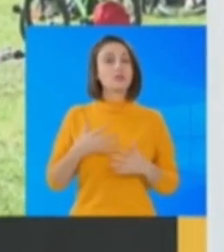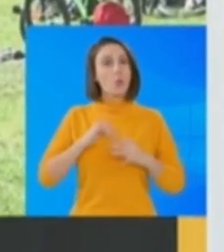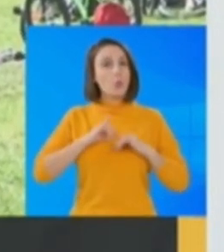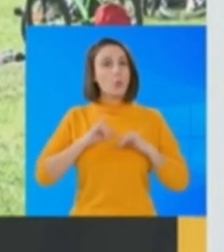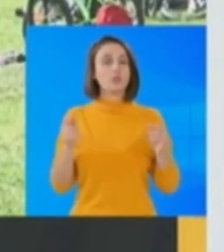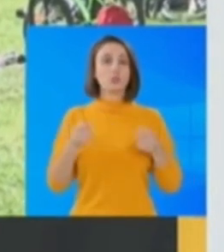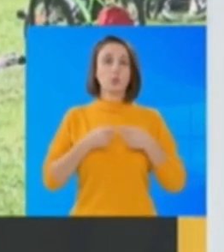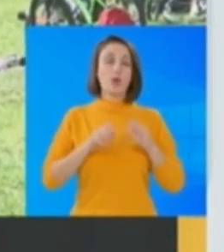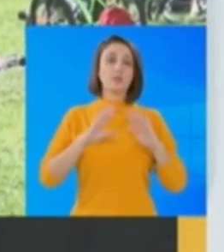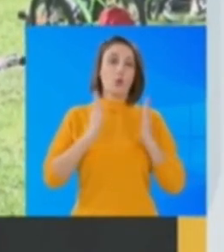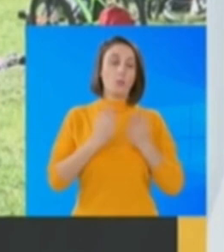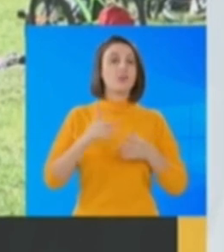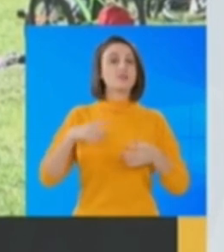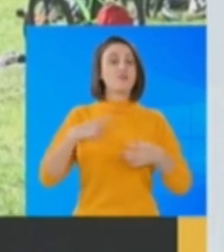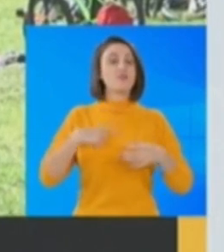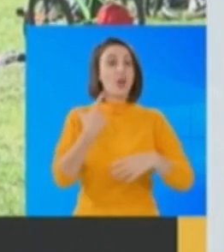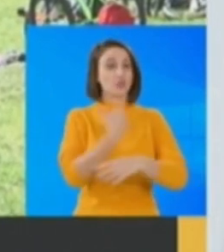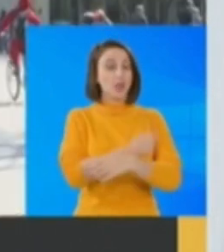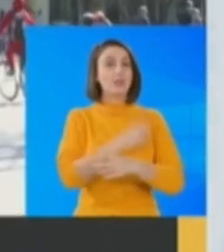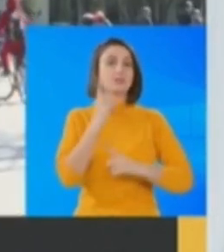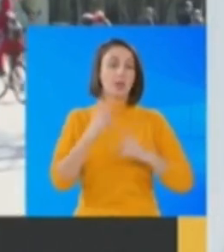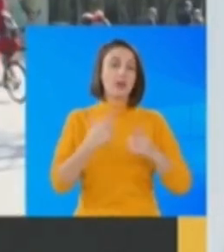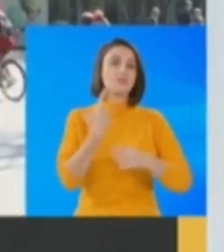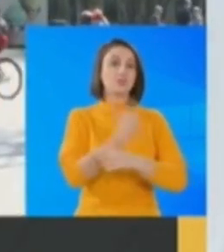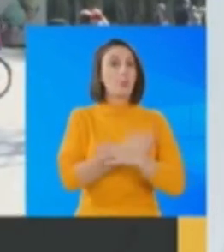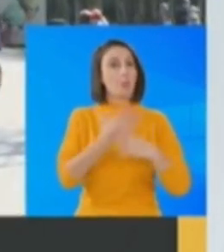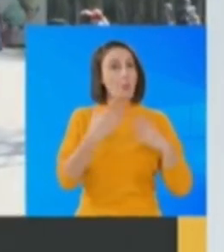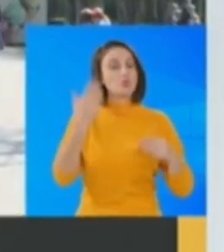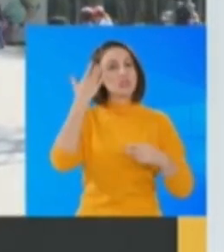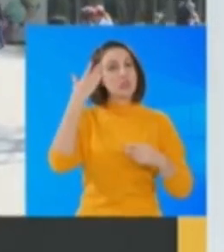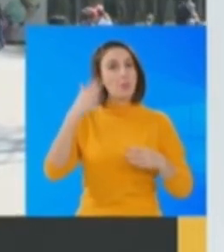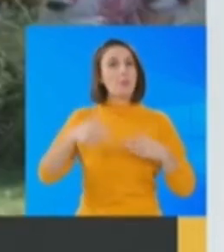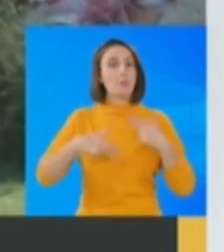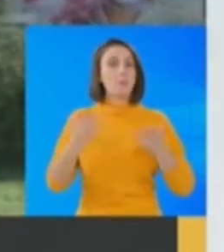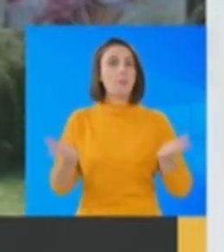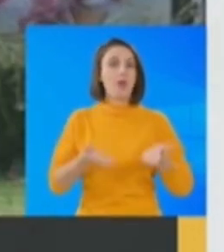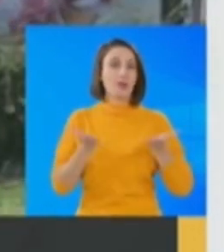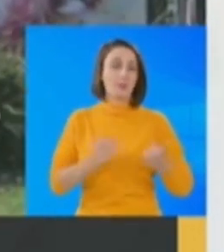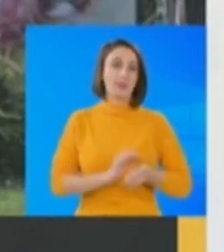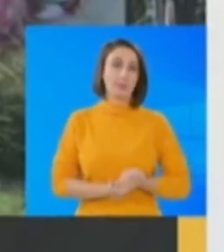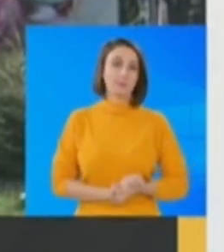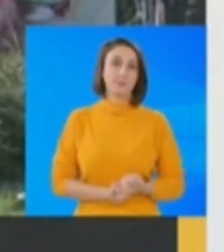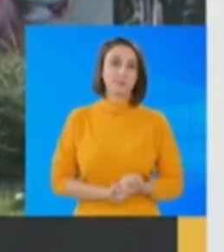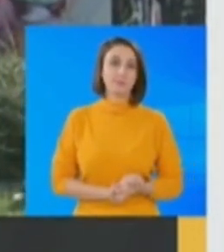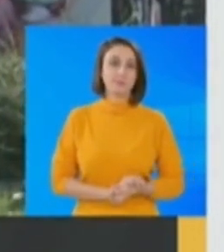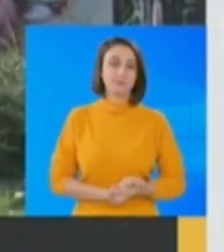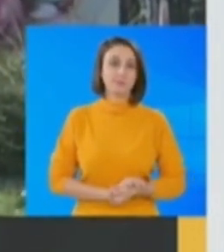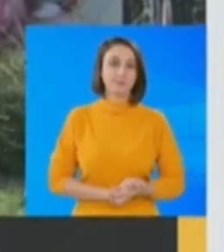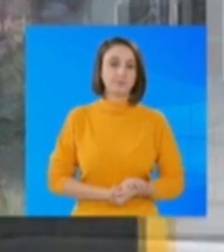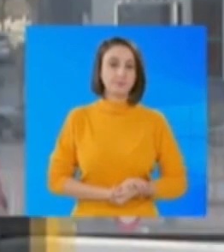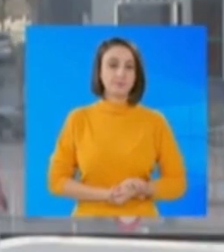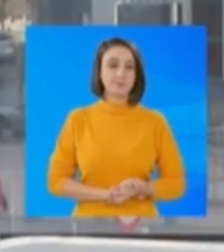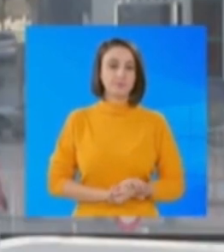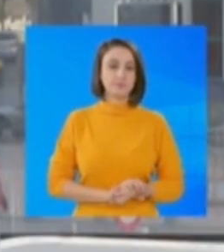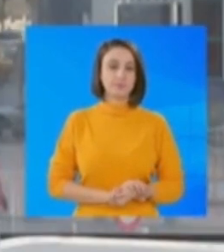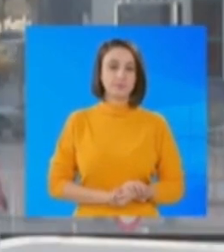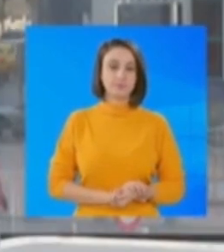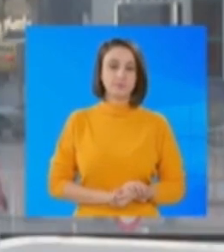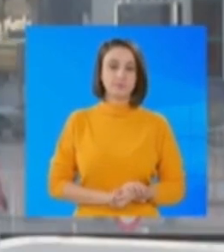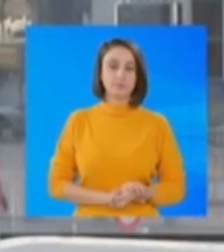și, evident, să încurajăm pe toată lumea să vaccineze. Cu cât ne vom vaccina mai mulți, vom scăpa mai repede de această situație.